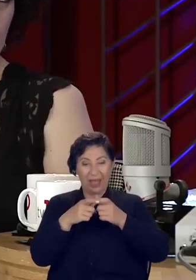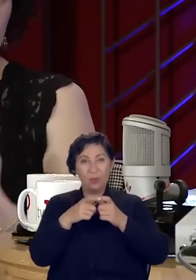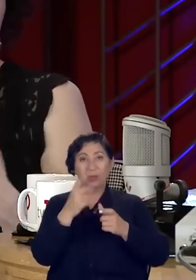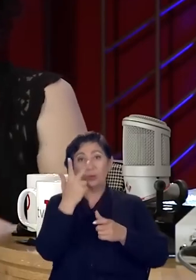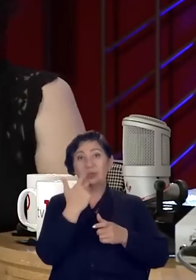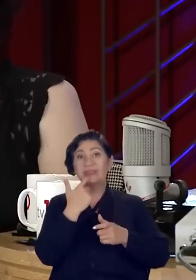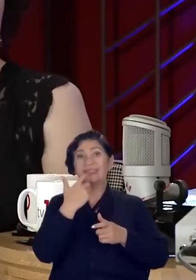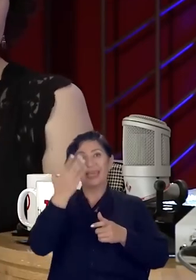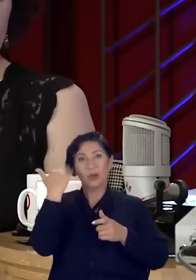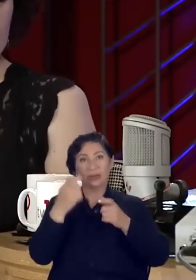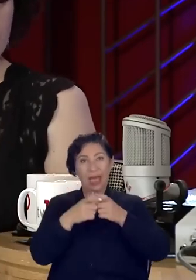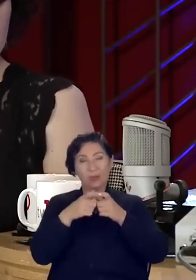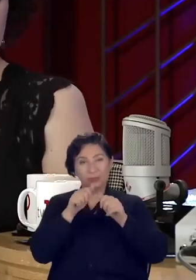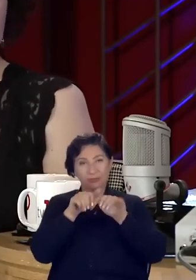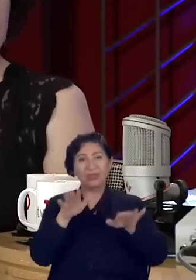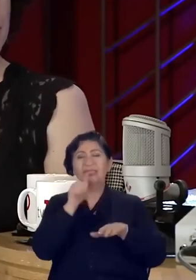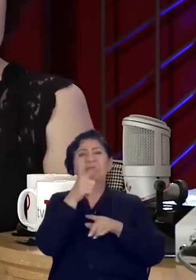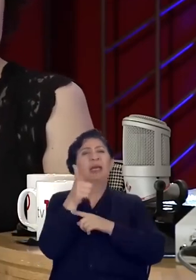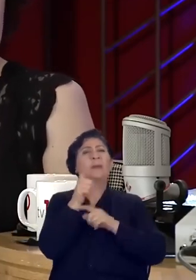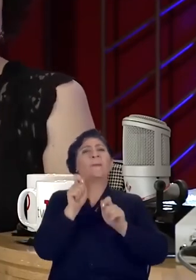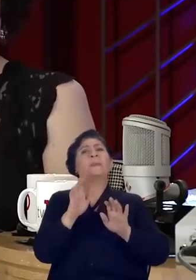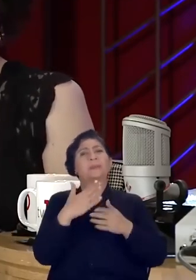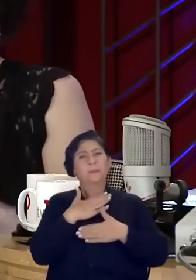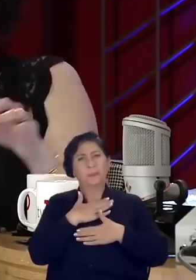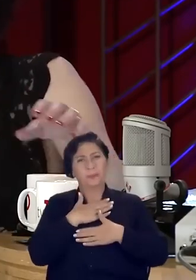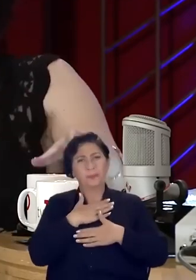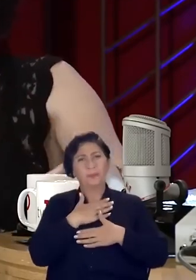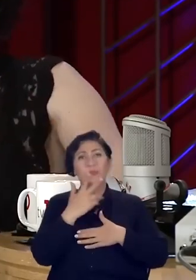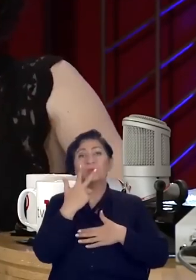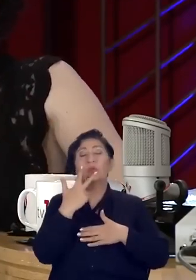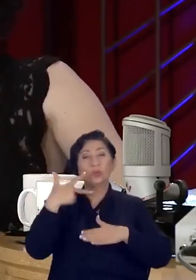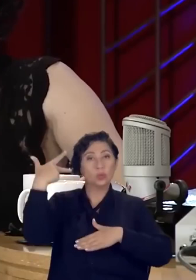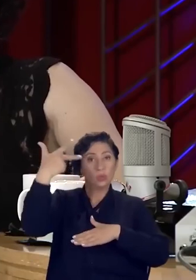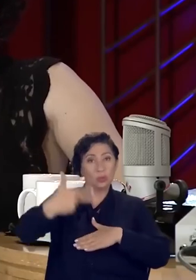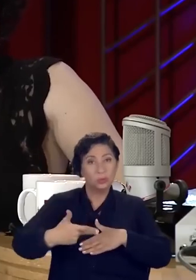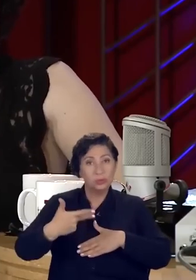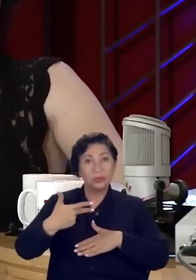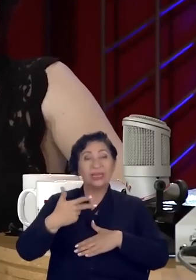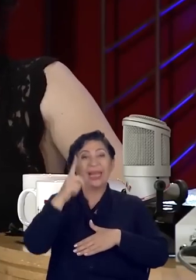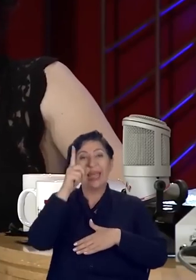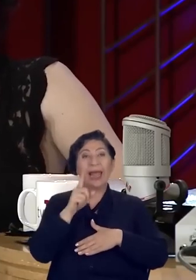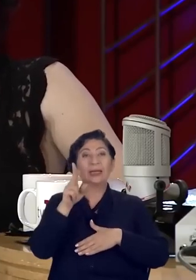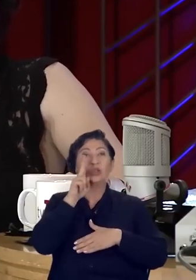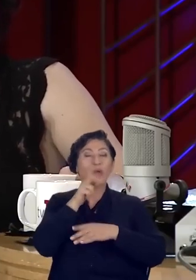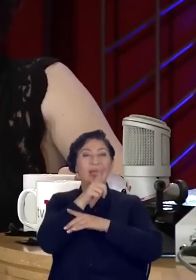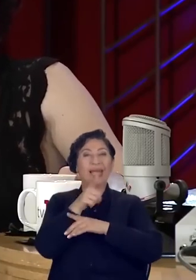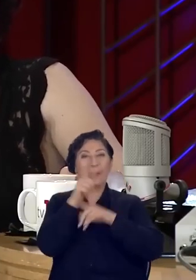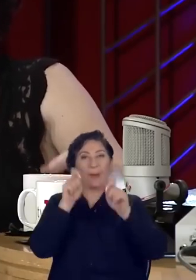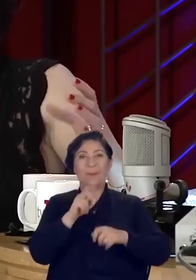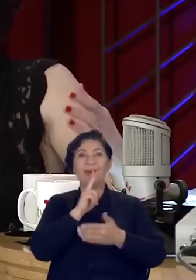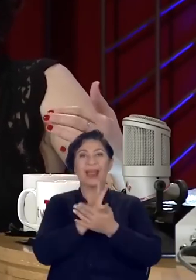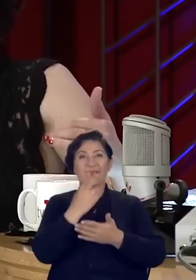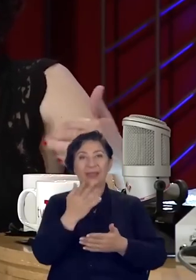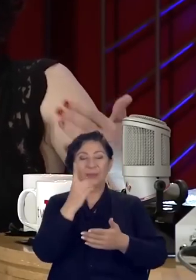sene önce yayınladım ben albümü. Hiç klip çekmedim. 3 sene sonra bir ilk ve son klibi çekmeye karar verdim.